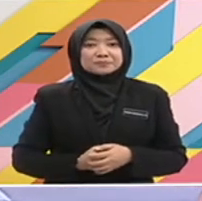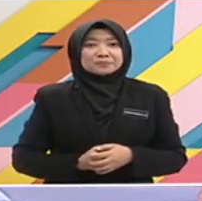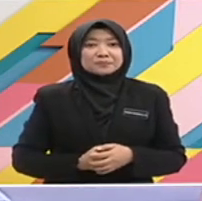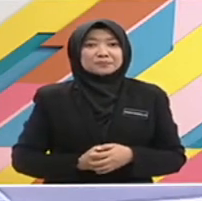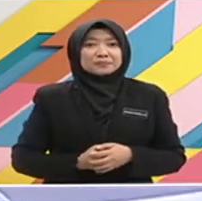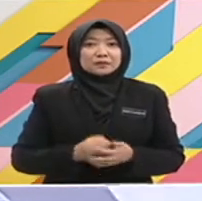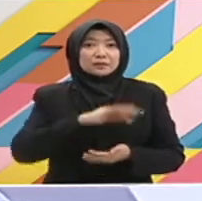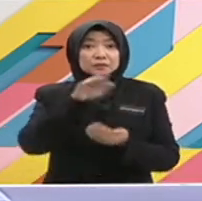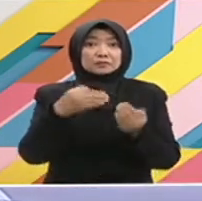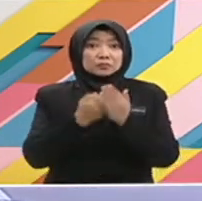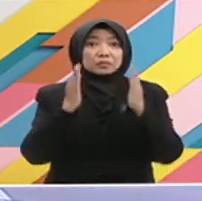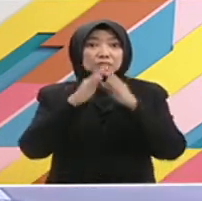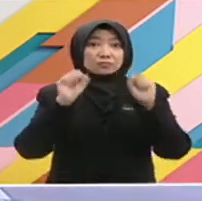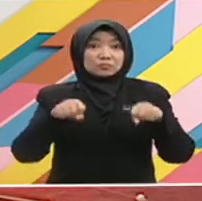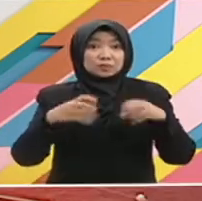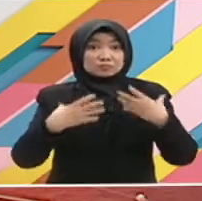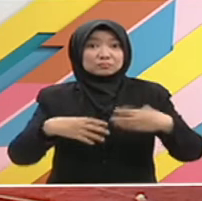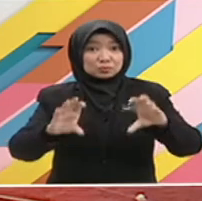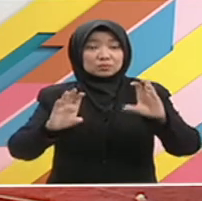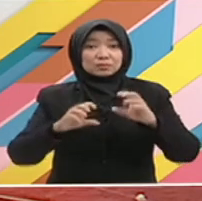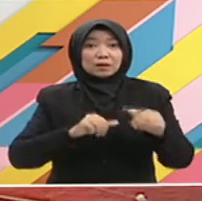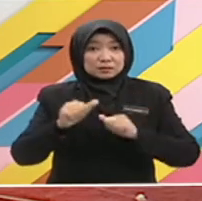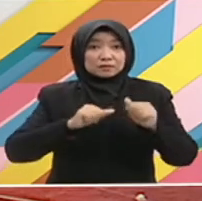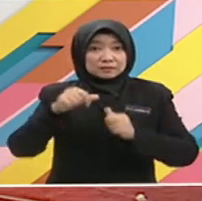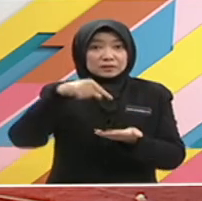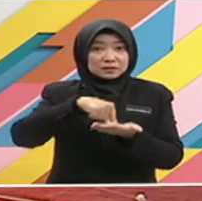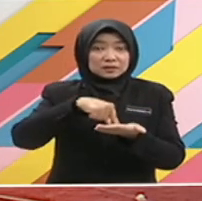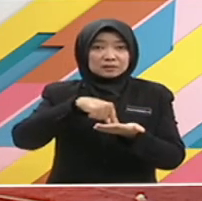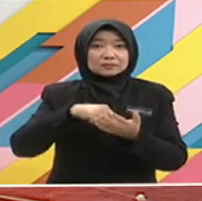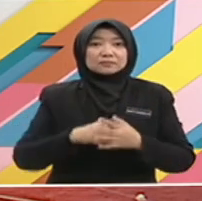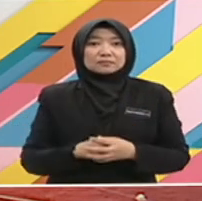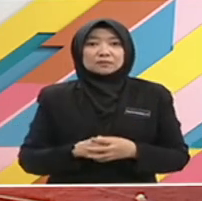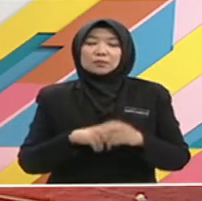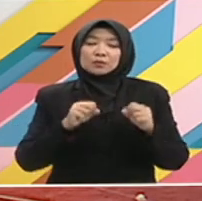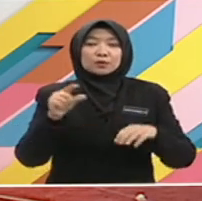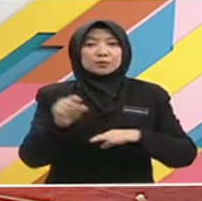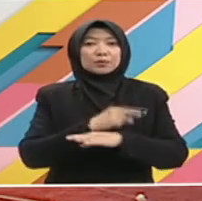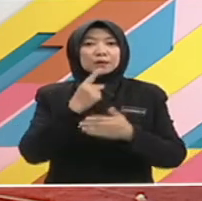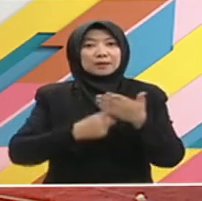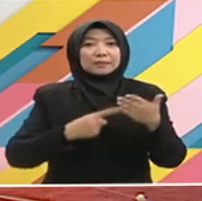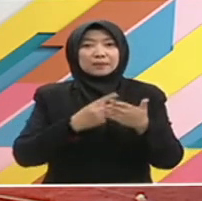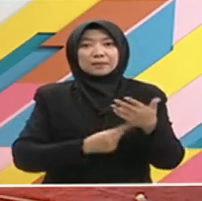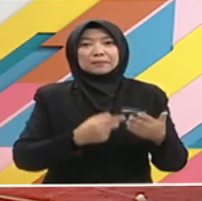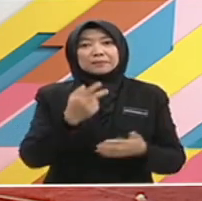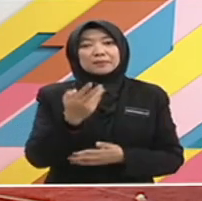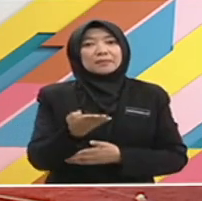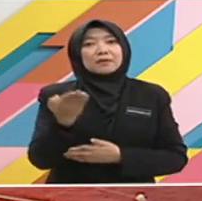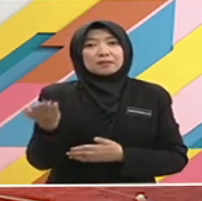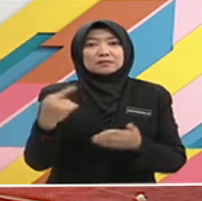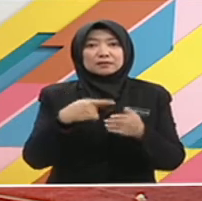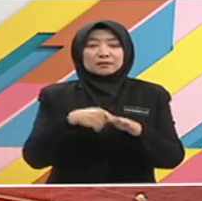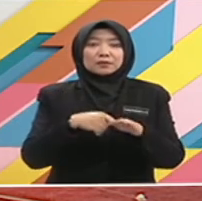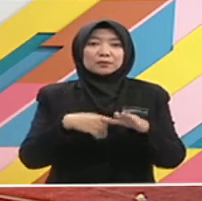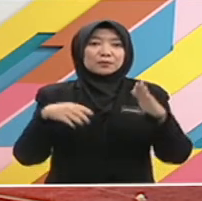Adik-adik juga boleh cuba di rumah aktiviti yang kita akan lakukan. Mungkin boleh gunakan apa-apa bahan di rumah.